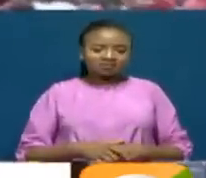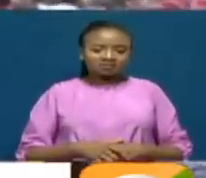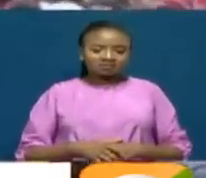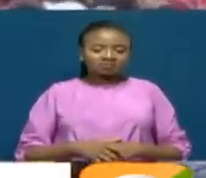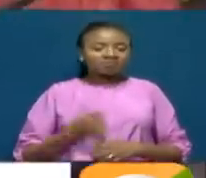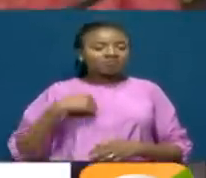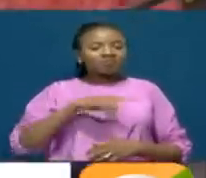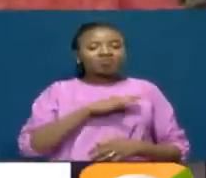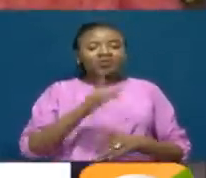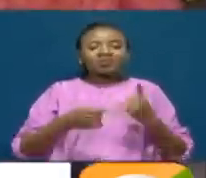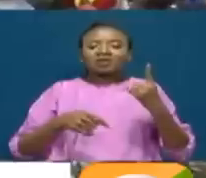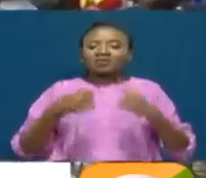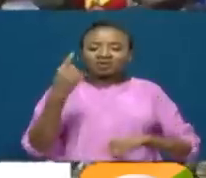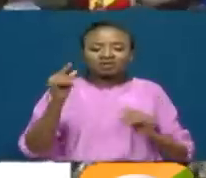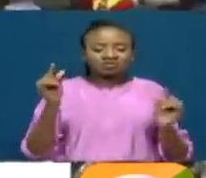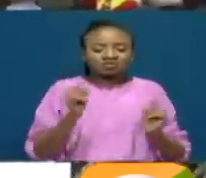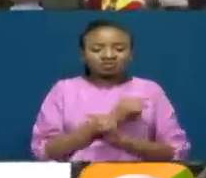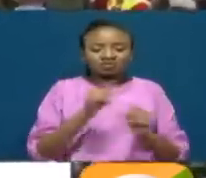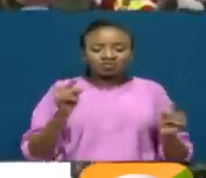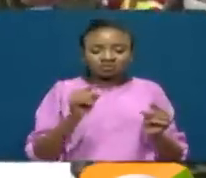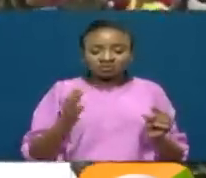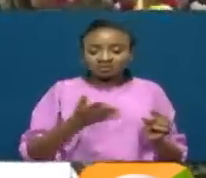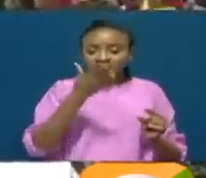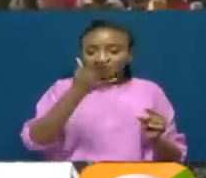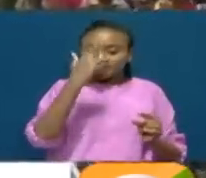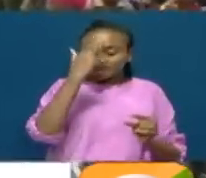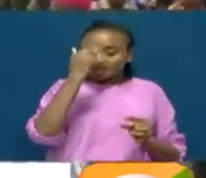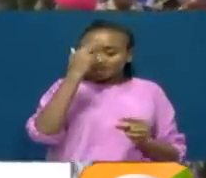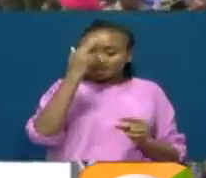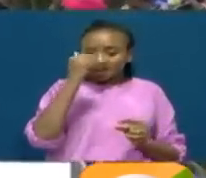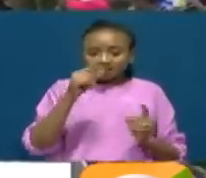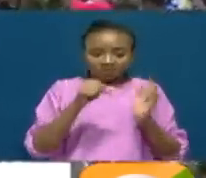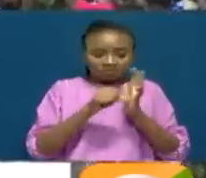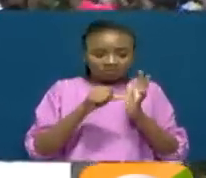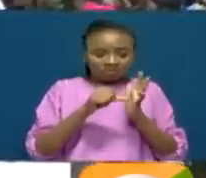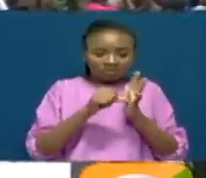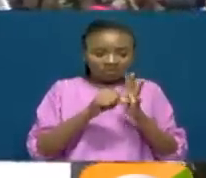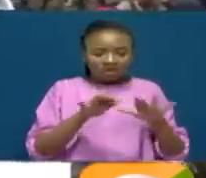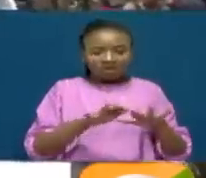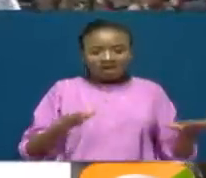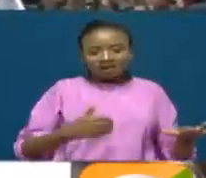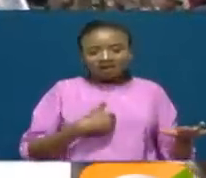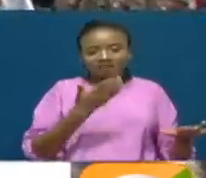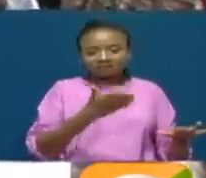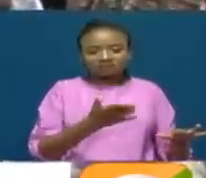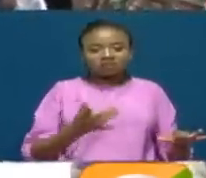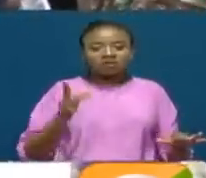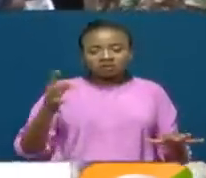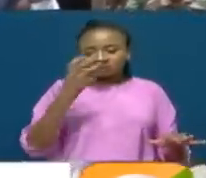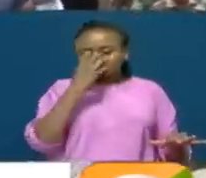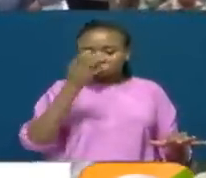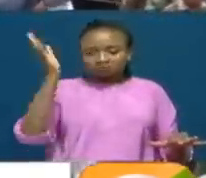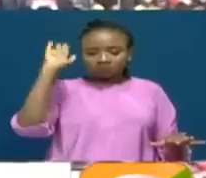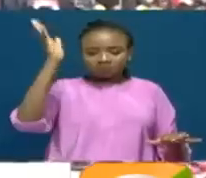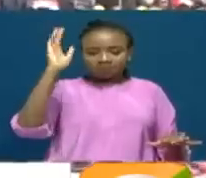Hata mutashindwa kufanya maandamano. In Narok, the motive issue of land was in the campaign platform, with the DP Ruto pledging to acquire through